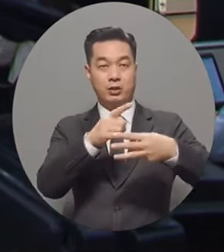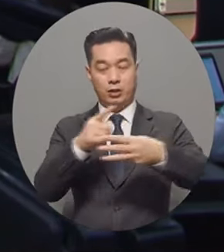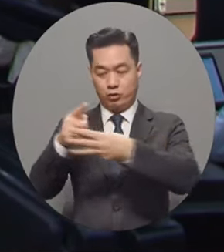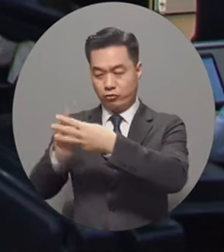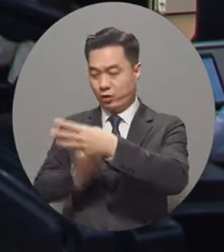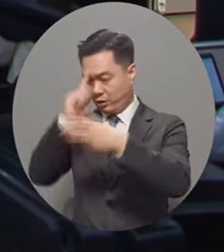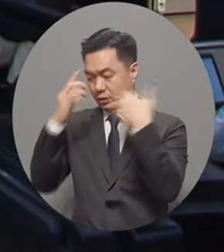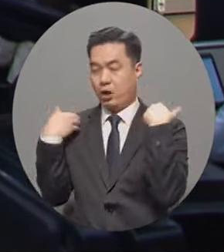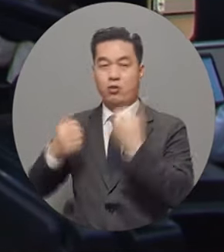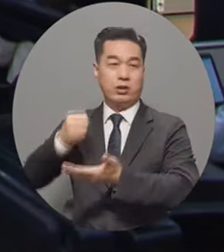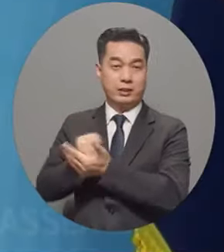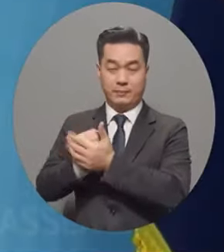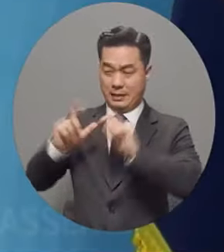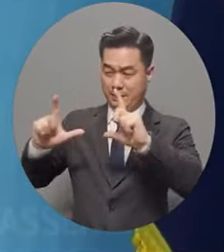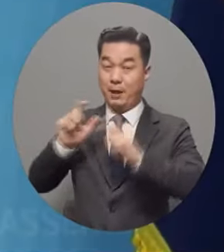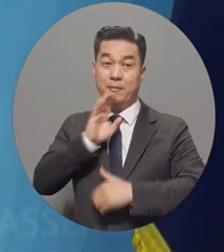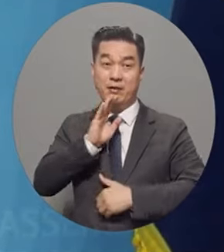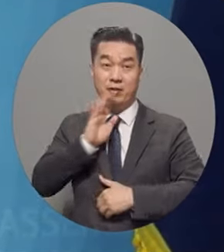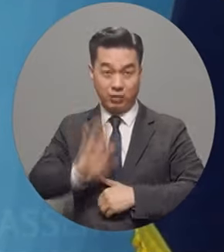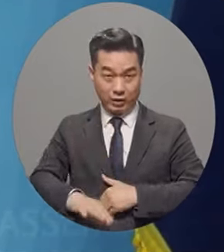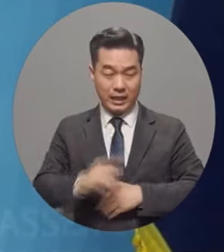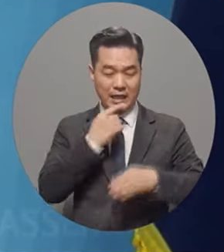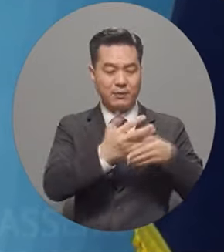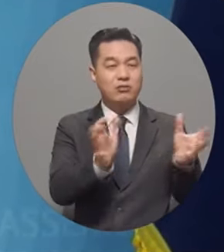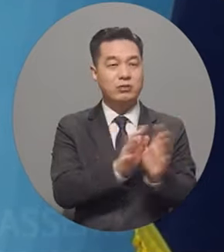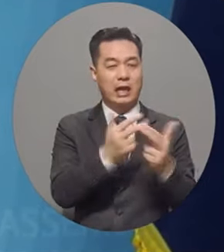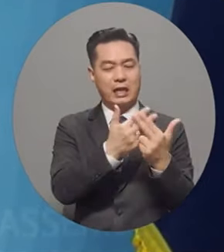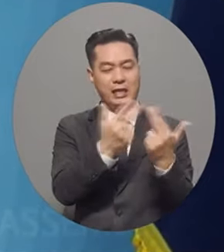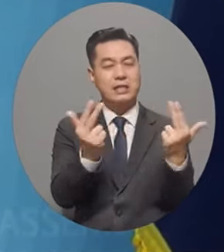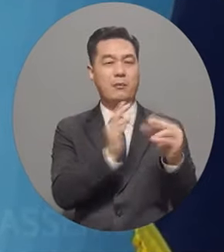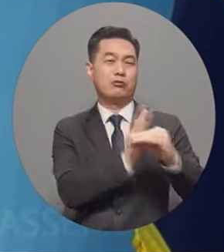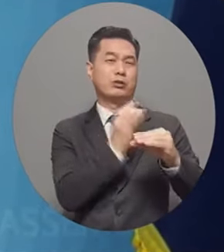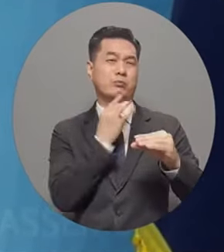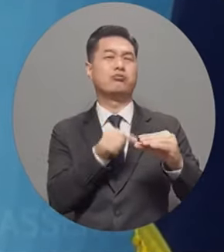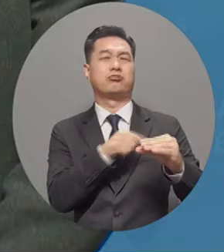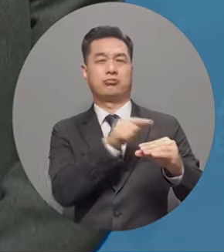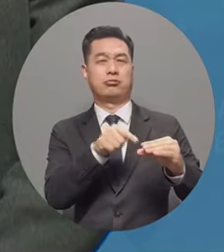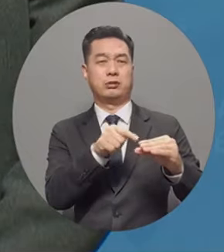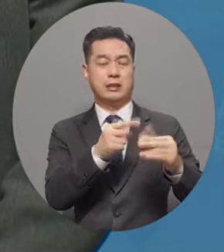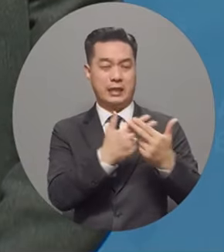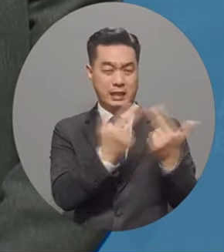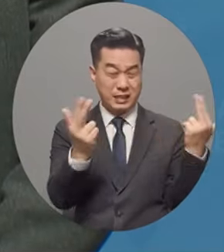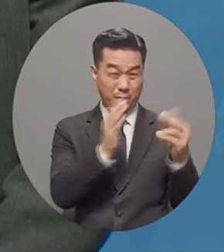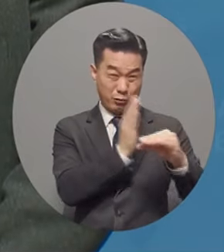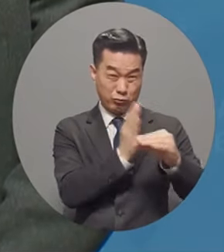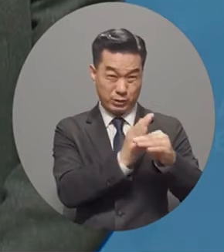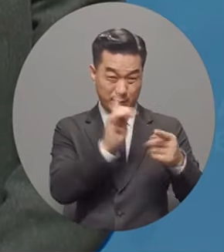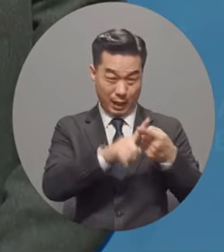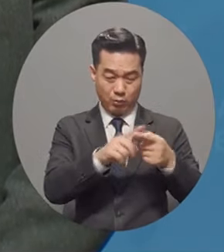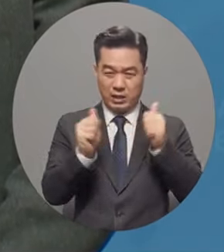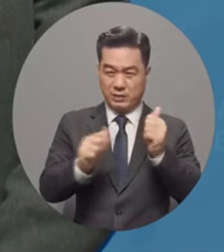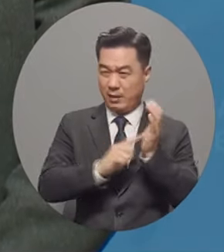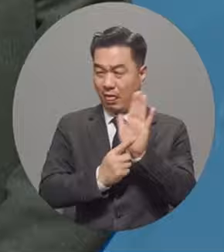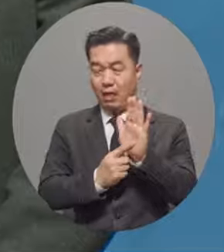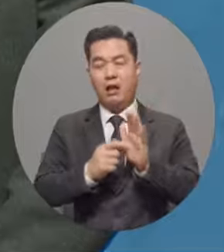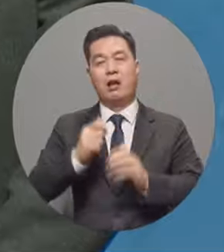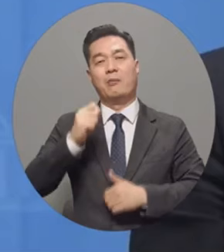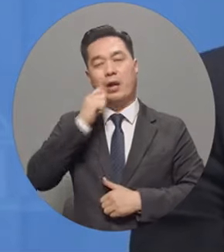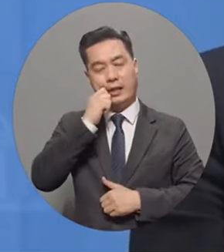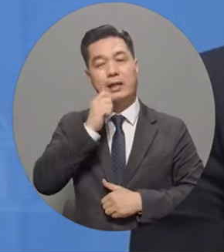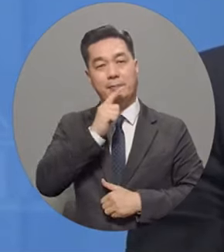하지만 민주당은 이재명 중심의 단결만 외치고 있다며 이재명 체제로는 심판하지 못한다고 탈당 이유를